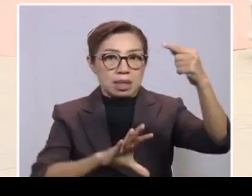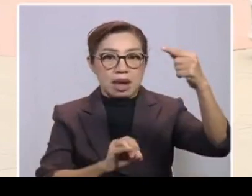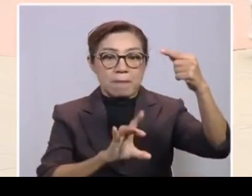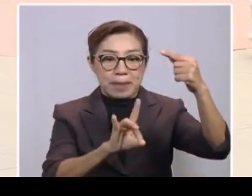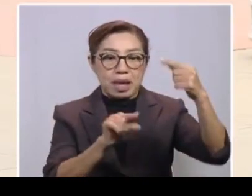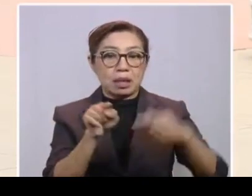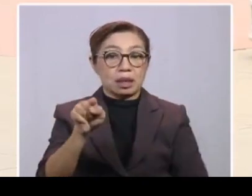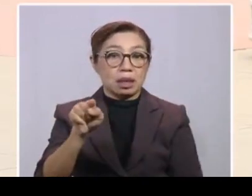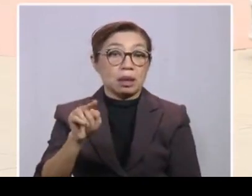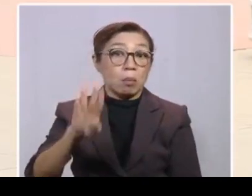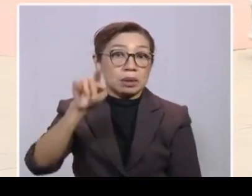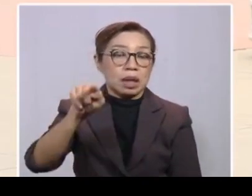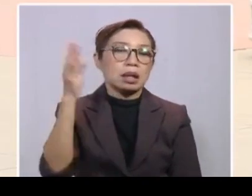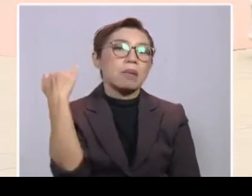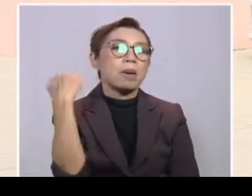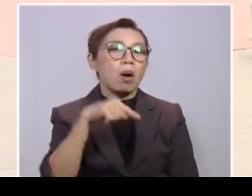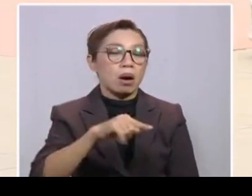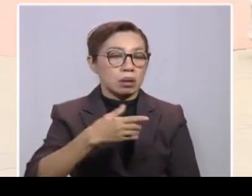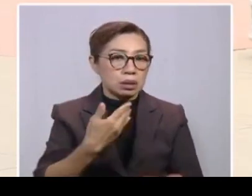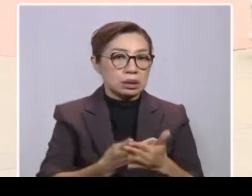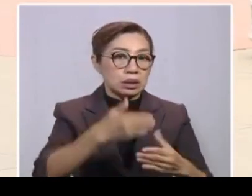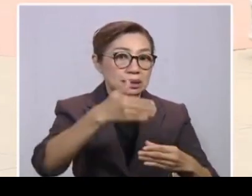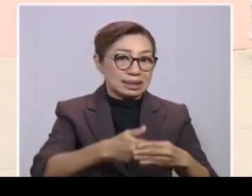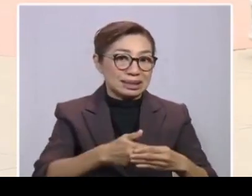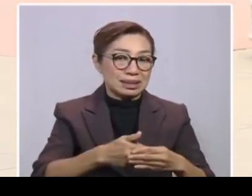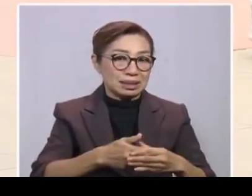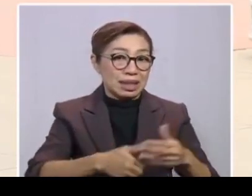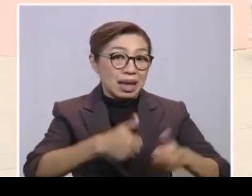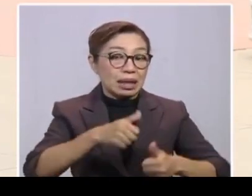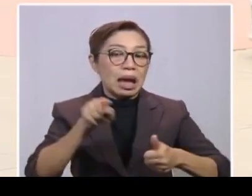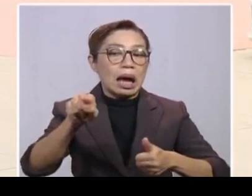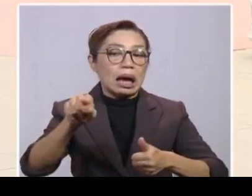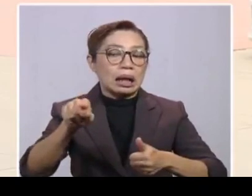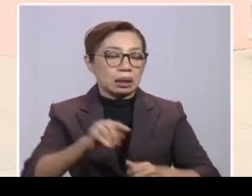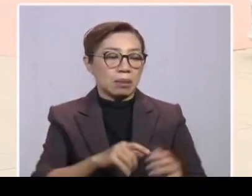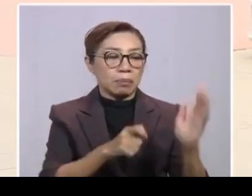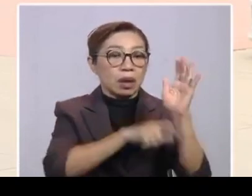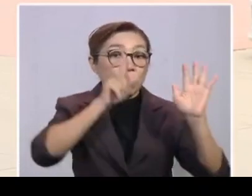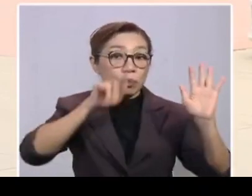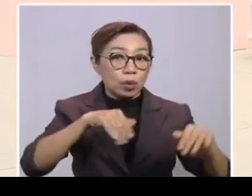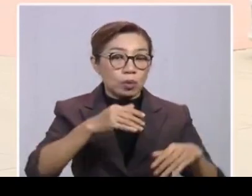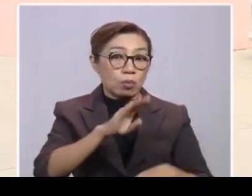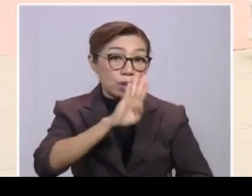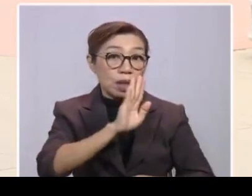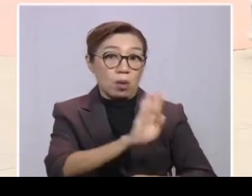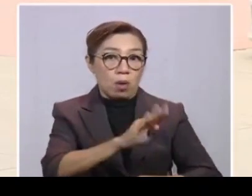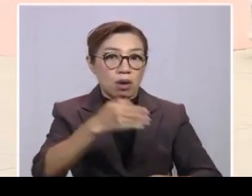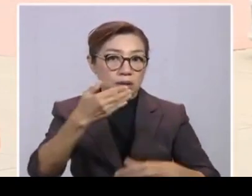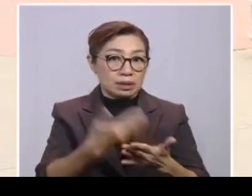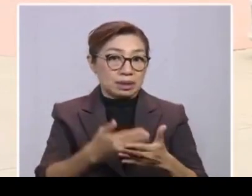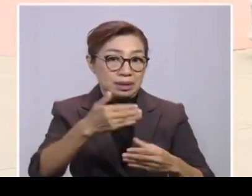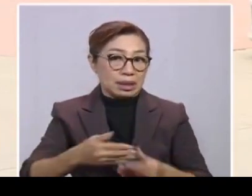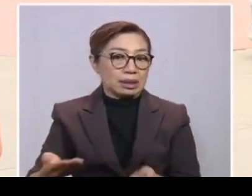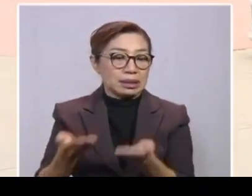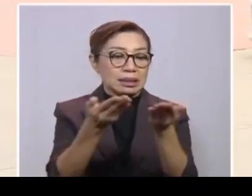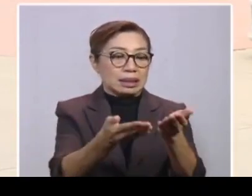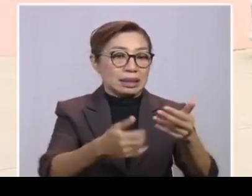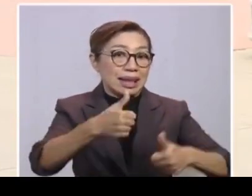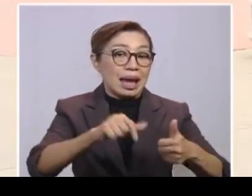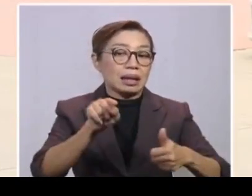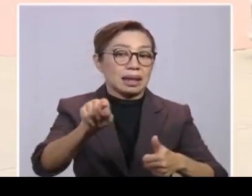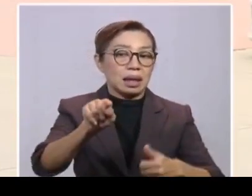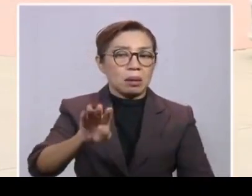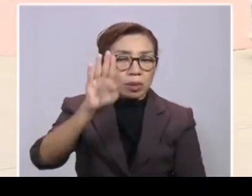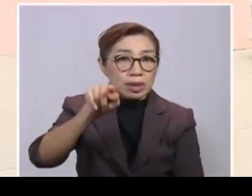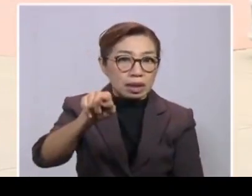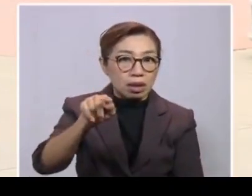เคยซื้อซองประมูลแล้วก็เป็นคู่เทียบนะครับอ่าประมูลแข่งประมูลงานแข่งกับบริษัทของกำนันนกด้วยก็จะได้มาสอบถามกันนะ